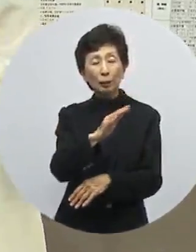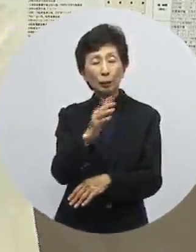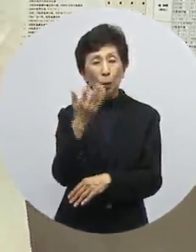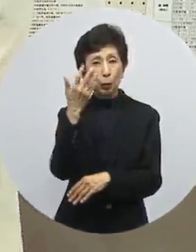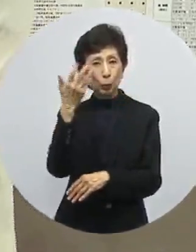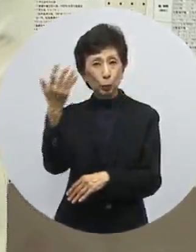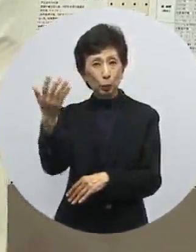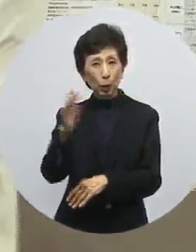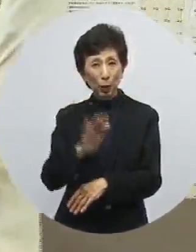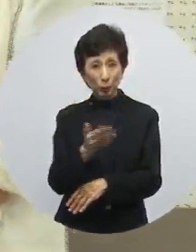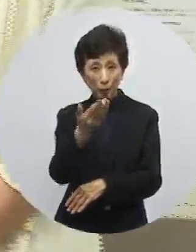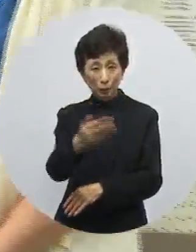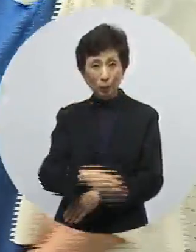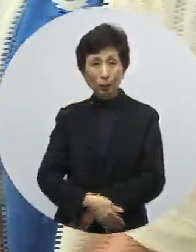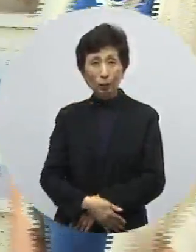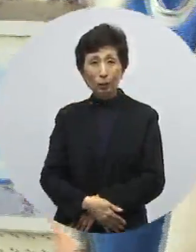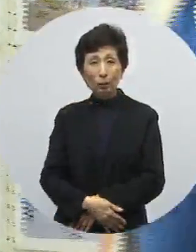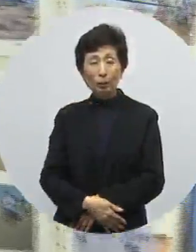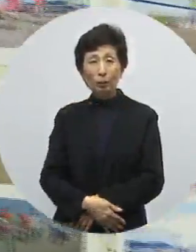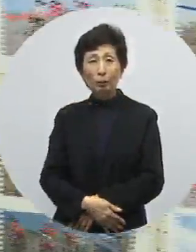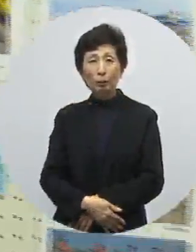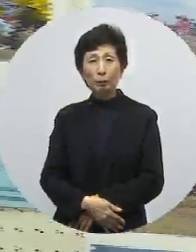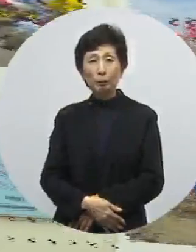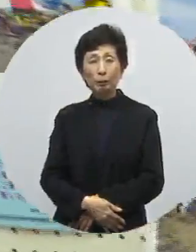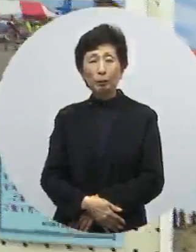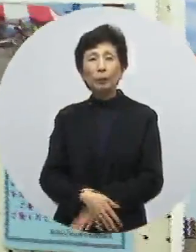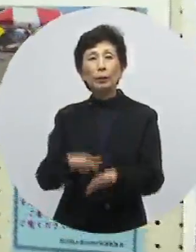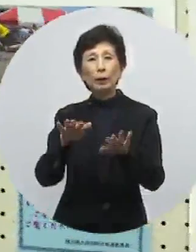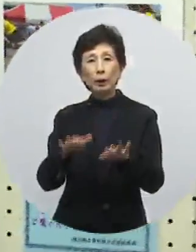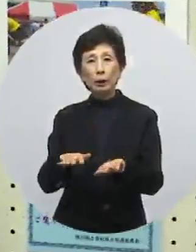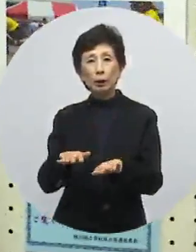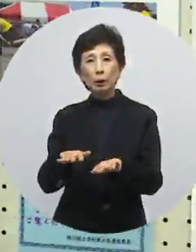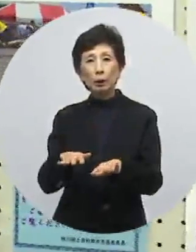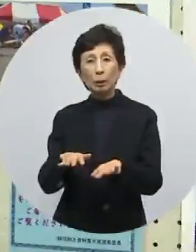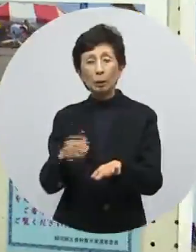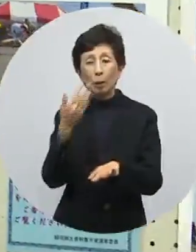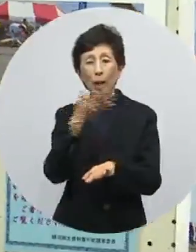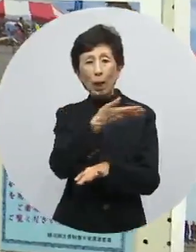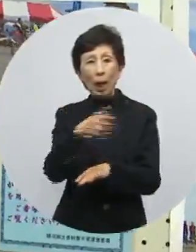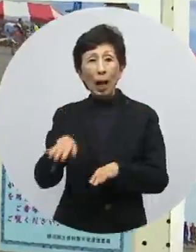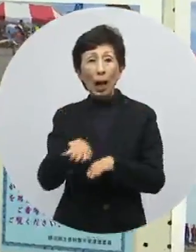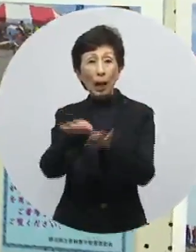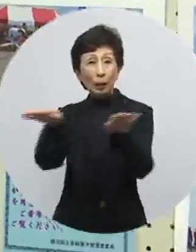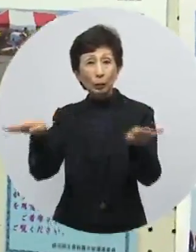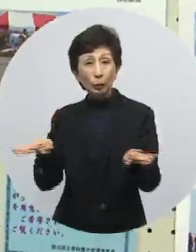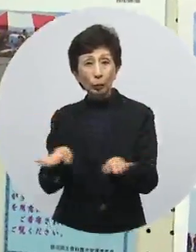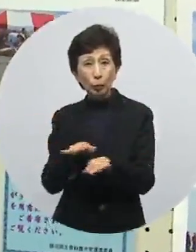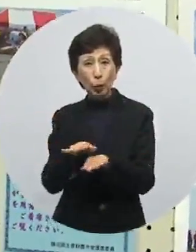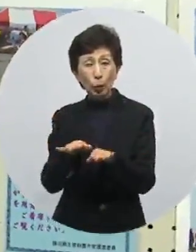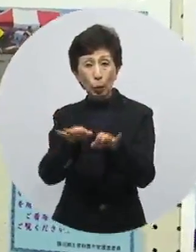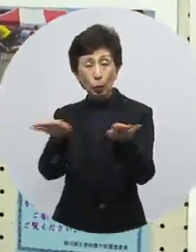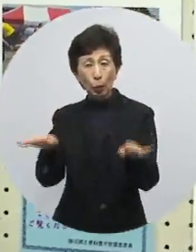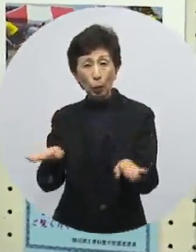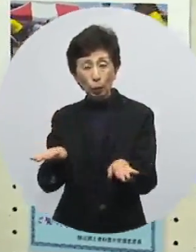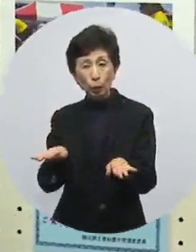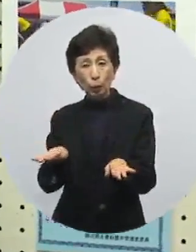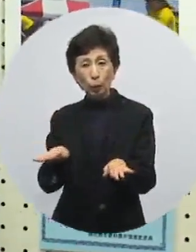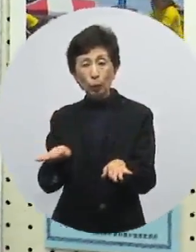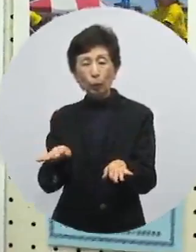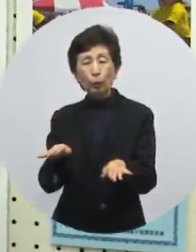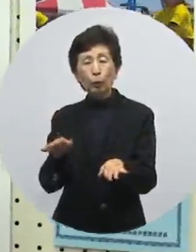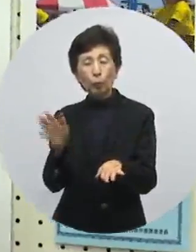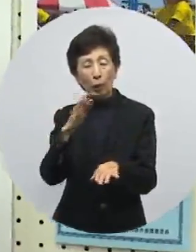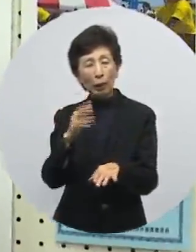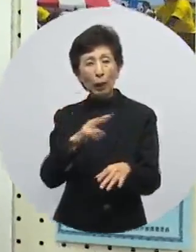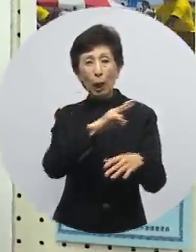夢がありますか？ まあ要はあの今海水浴があのプールの時代に変わってきましたので